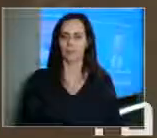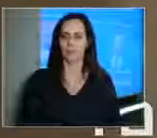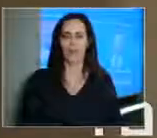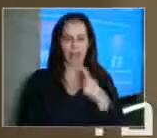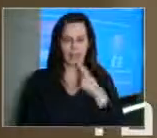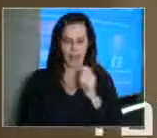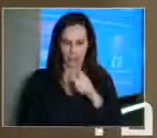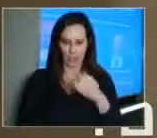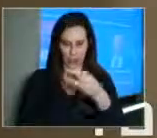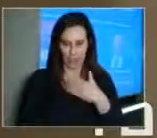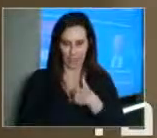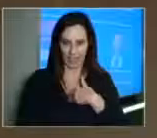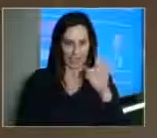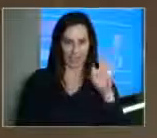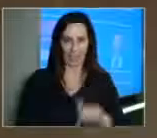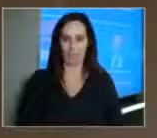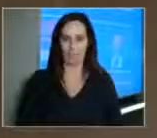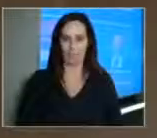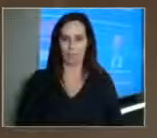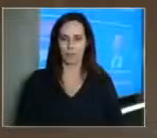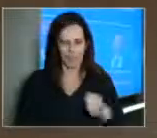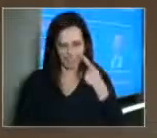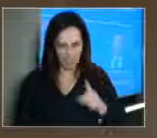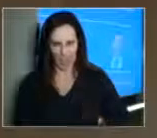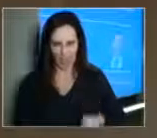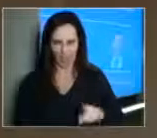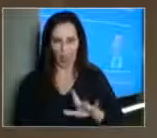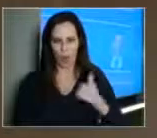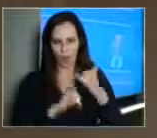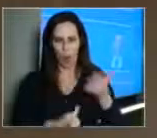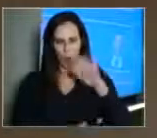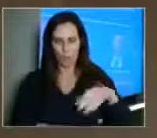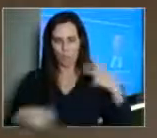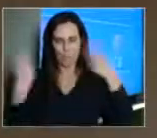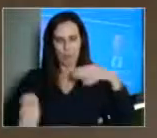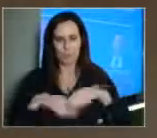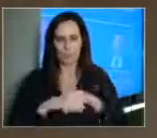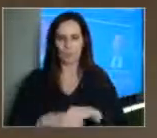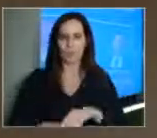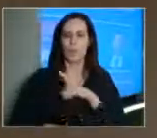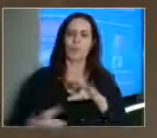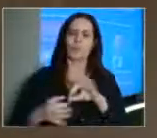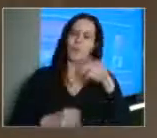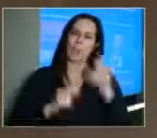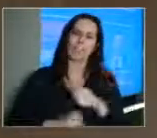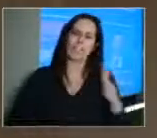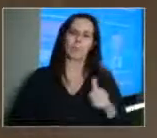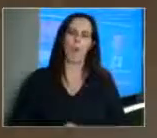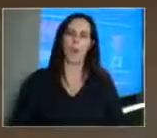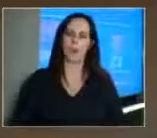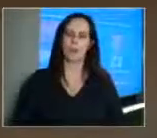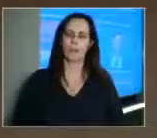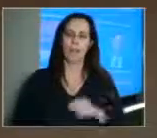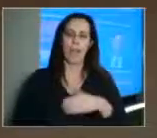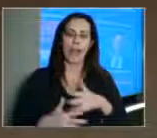תגיד את הרעיון, אתה תשלח לי לטלגרם? אלך שדווקא הנכד שלך עלול להביא עלינו עוד אוסלו? מוישלה מתחבר לאנשי שמאל.